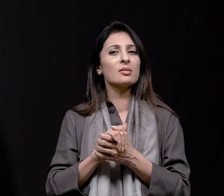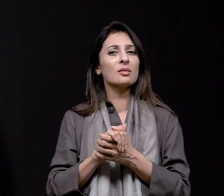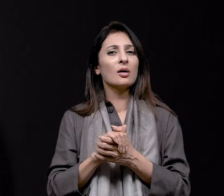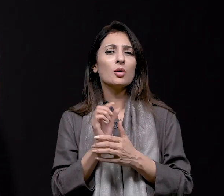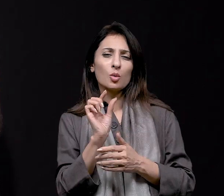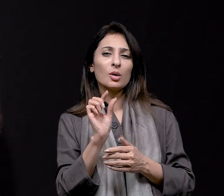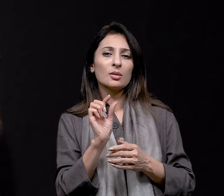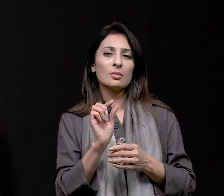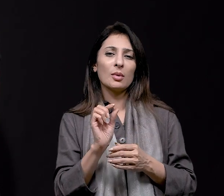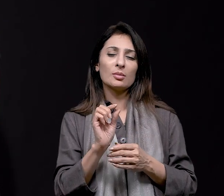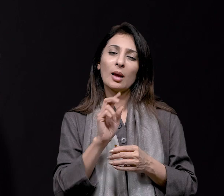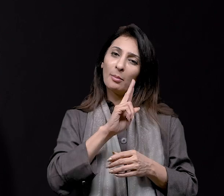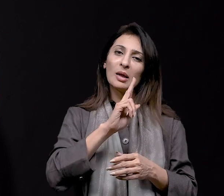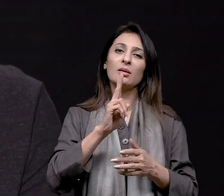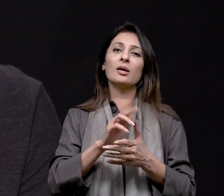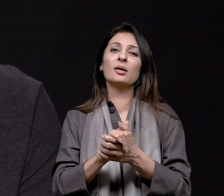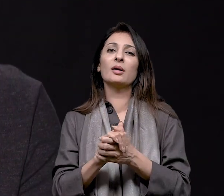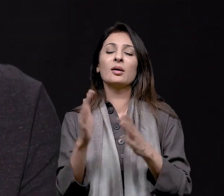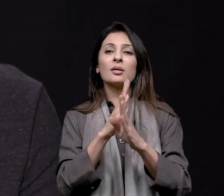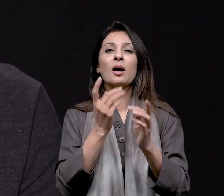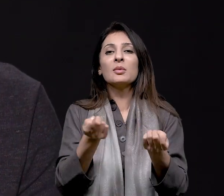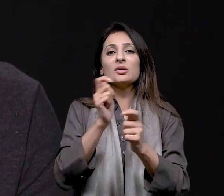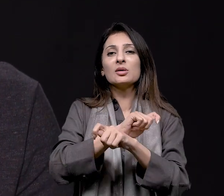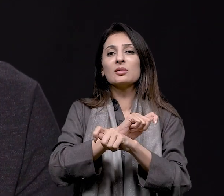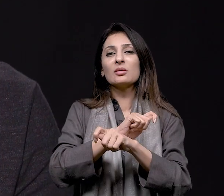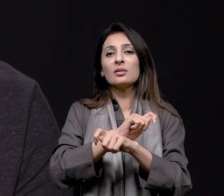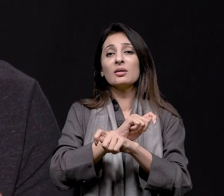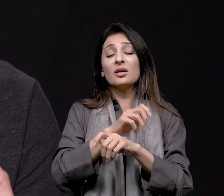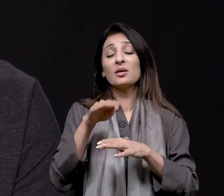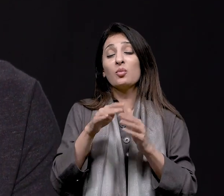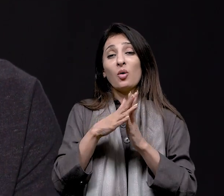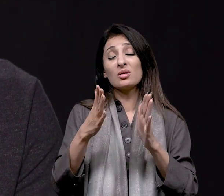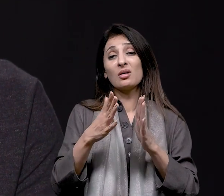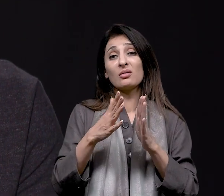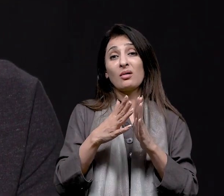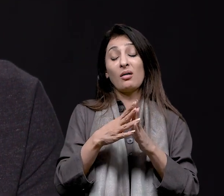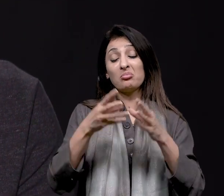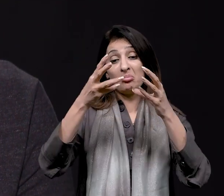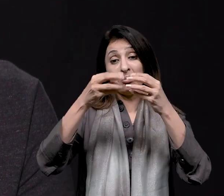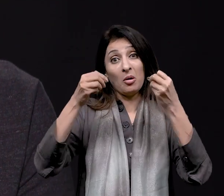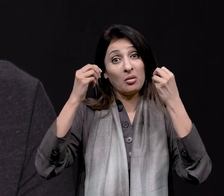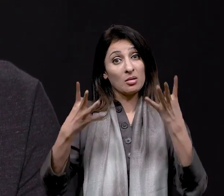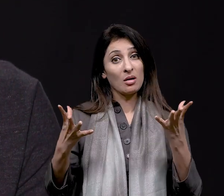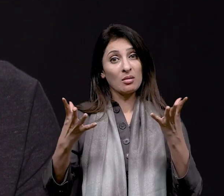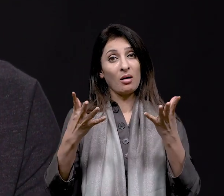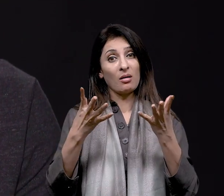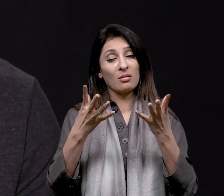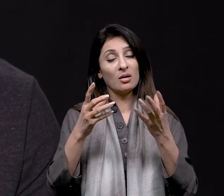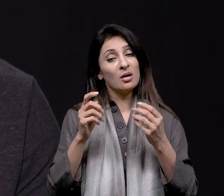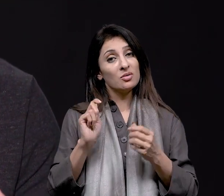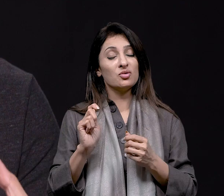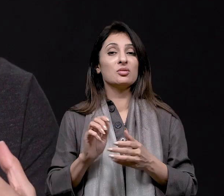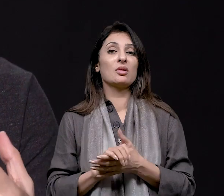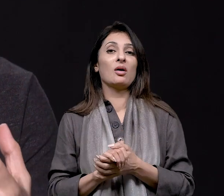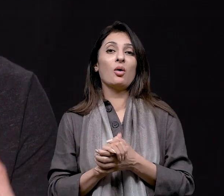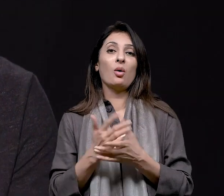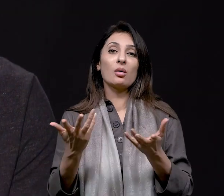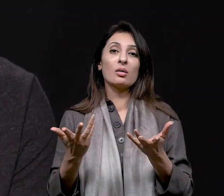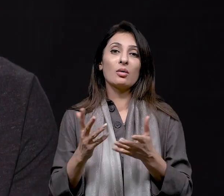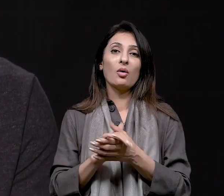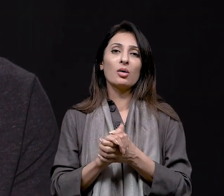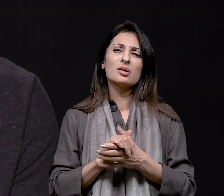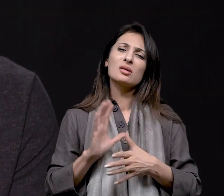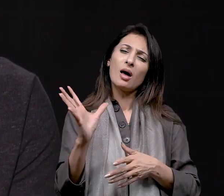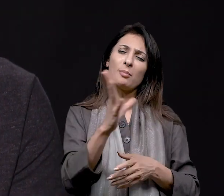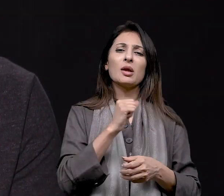اور پوائنٹرز دیے ہوں گے. کلائمیٹ چینج از این ایگزسٹینشیل کرائسس فار آور کنٹری فار وچ وی نیڈ ٹو ورک ایٹ اے